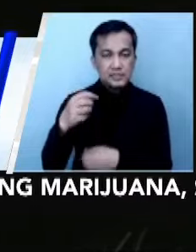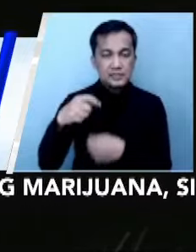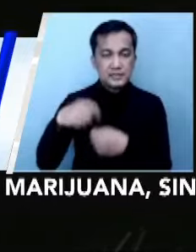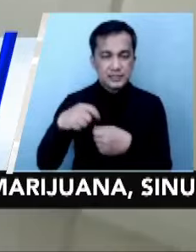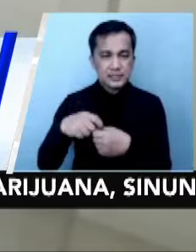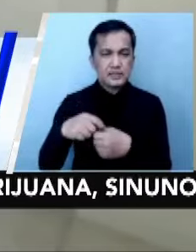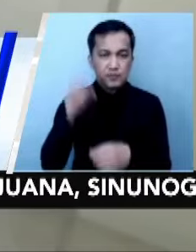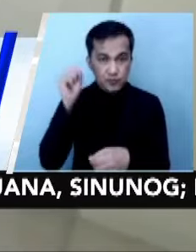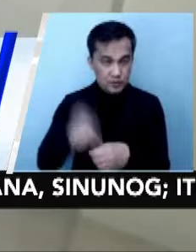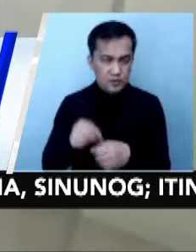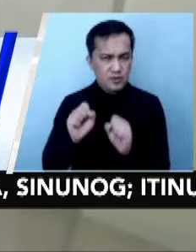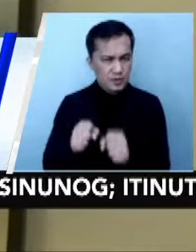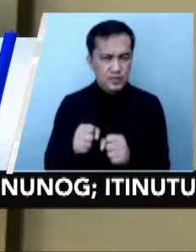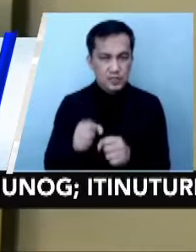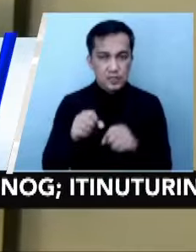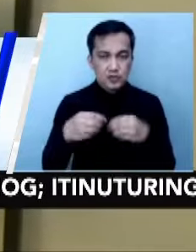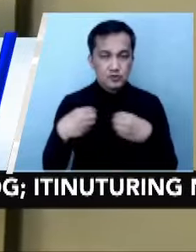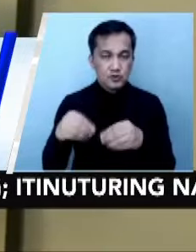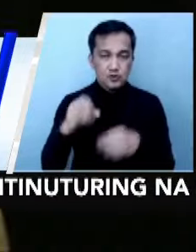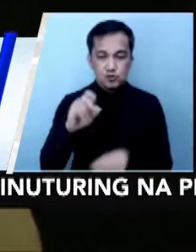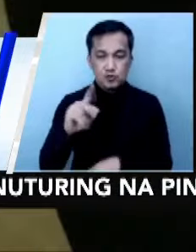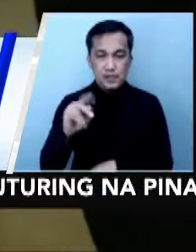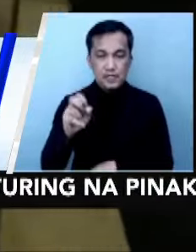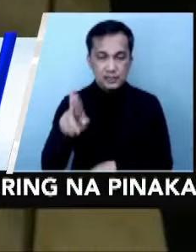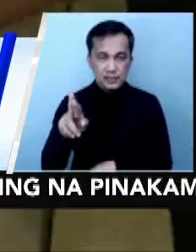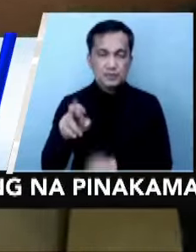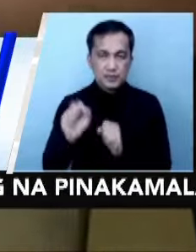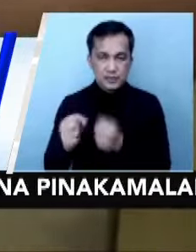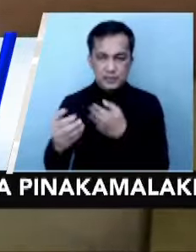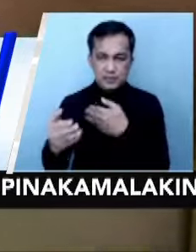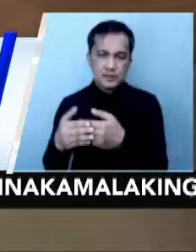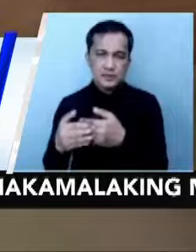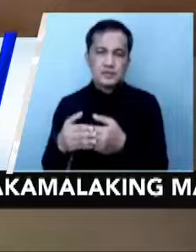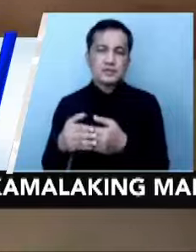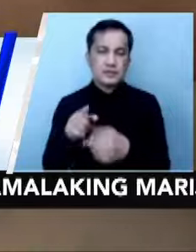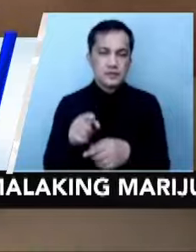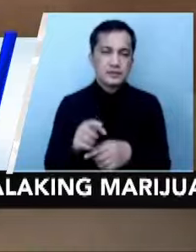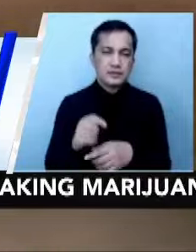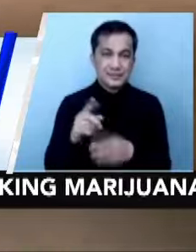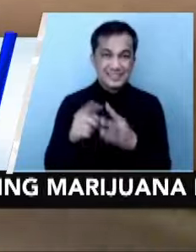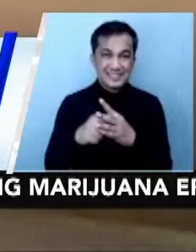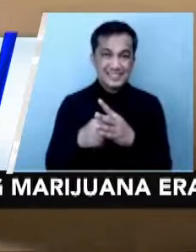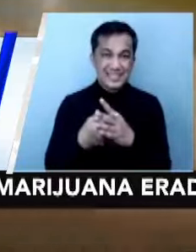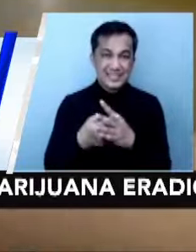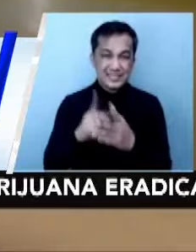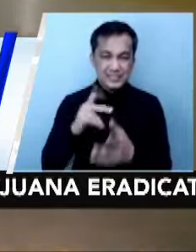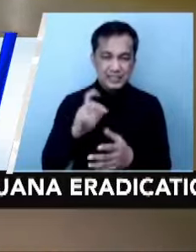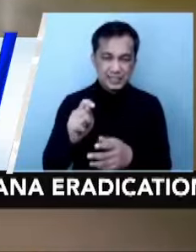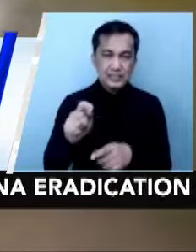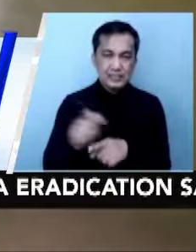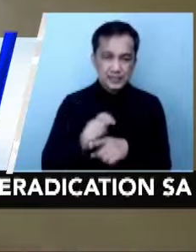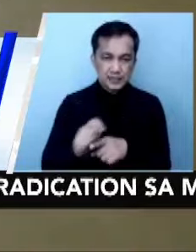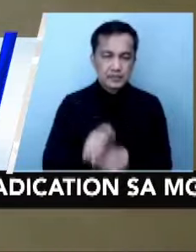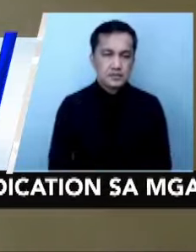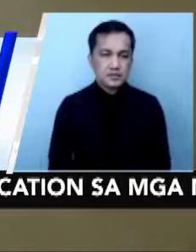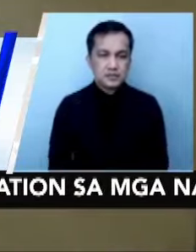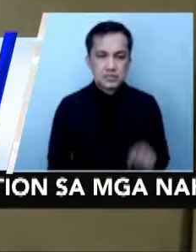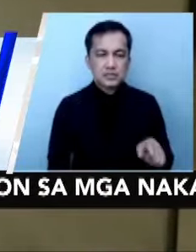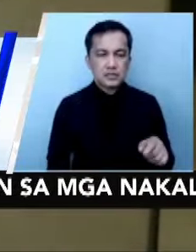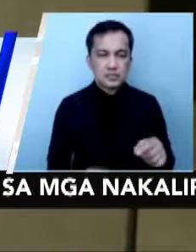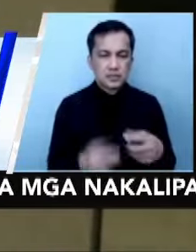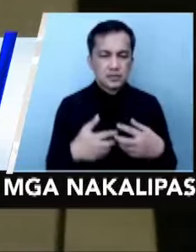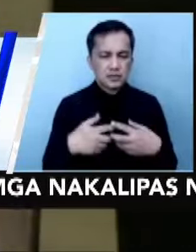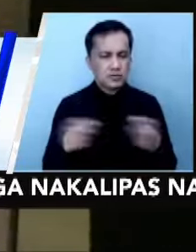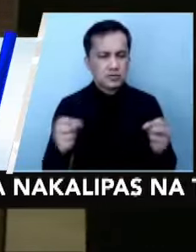pwedeng lapitan para sa iyong business starter kit at training. Diyan nagkakatalo sa pearl. Minsan meron ako nabibilhan, hindi masarap ang pearl.